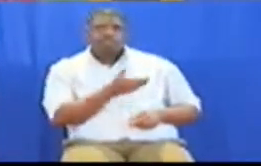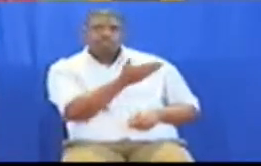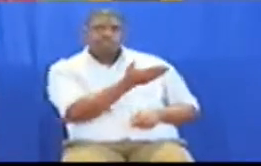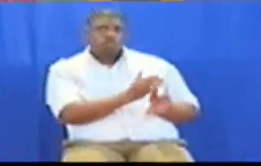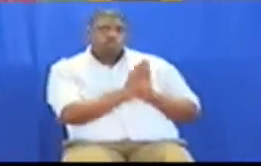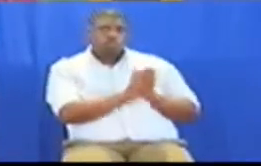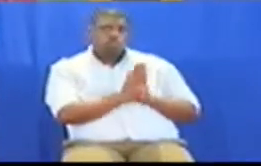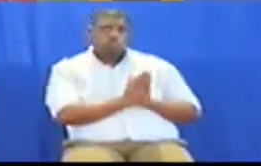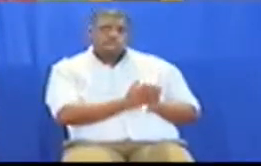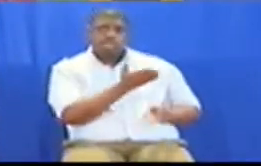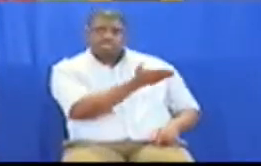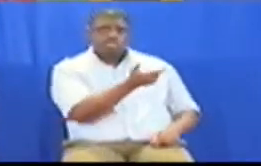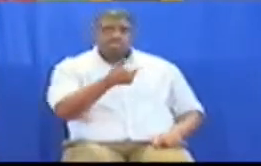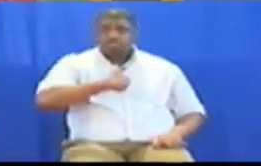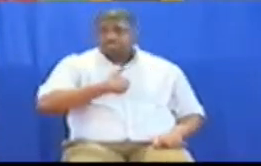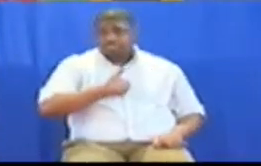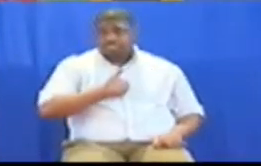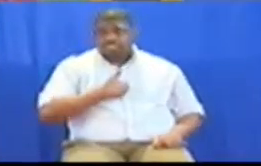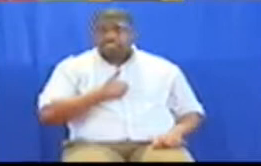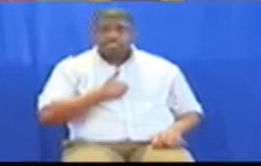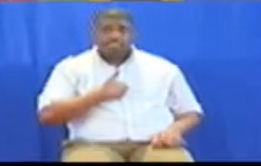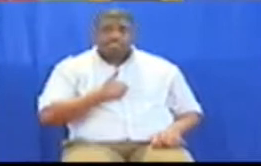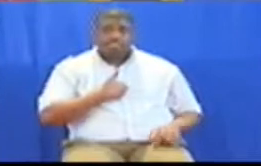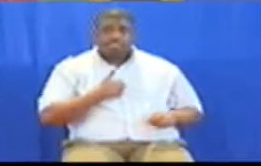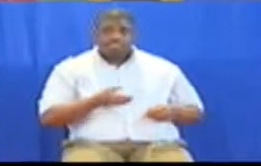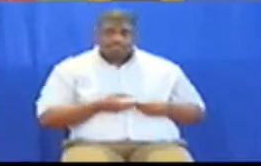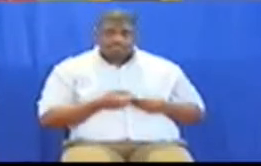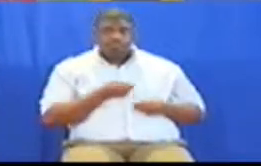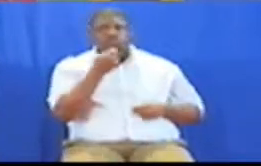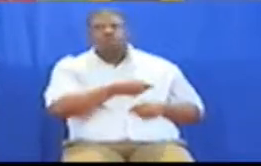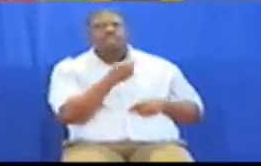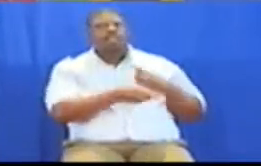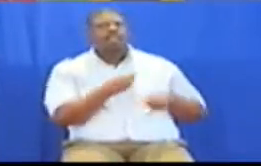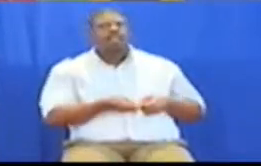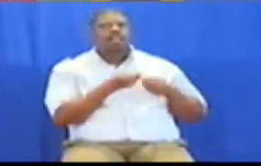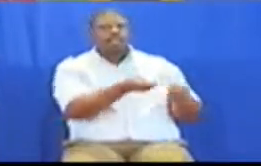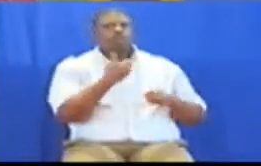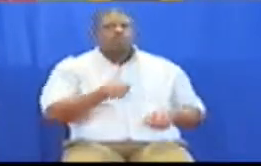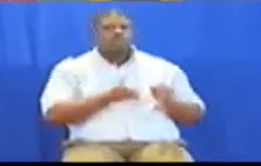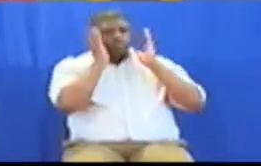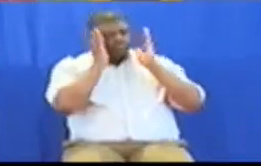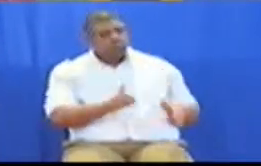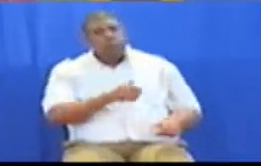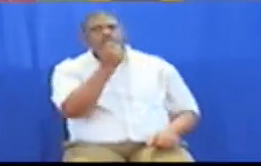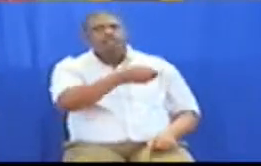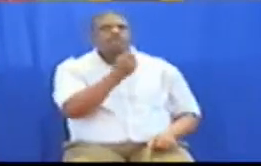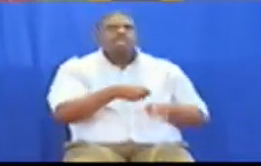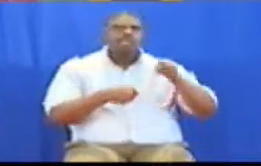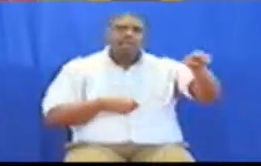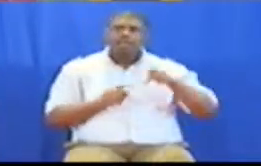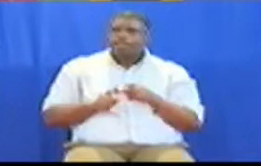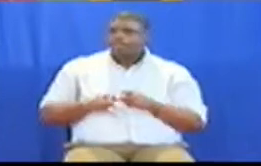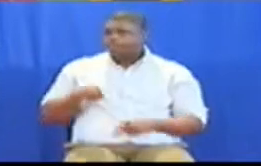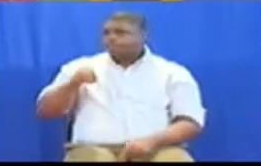shukurani hizo, mimi bado nitaendelea kwa kweli kutoa pongezi. Mheshimiwa Waziri Mkuu nakupongeza sana pamoja na